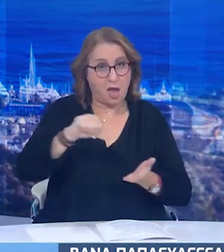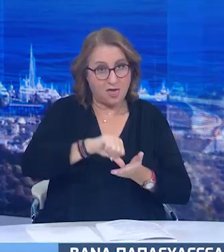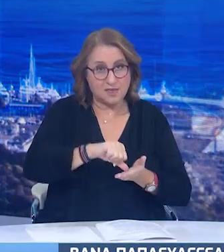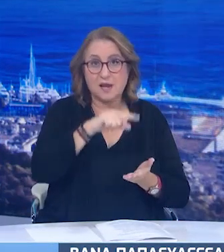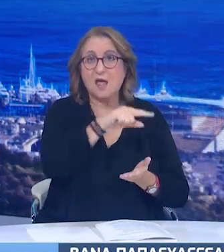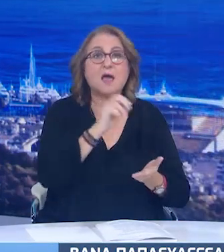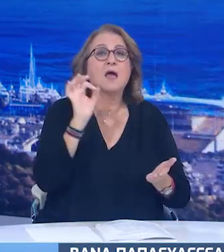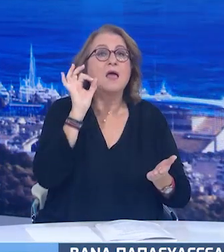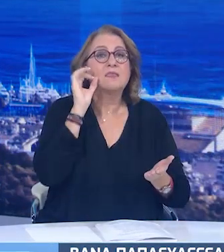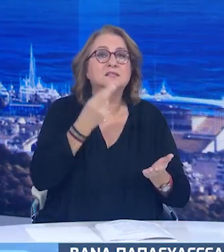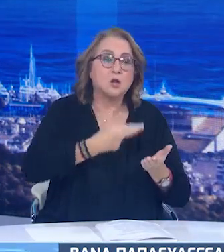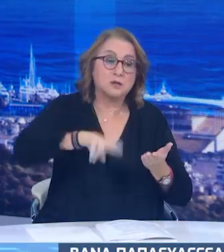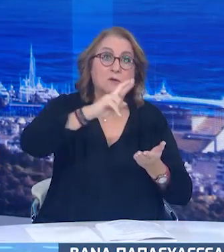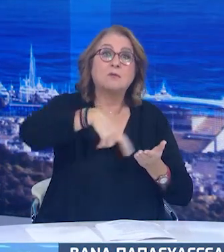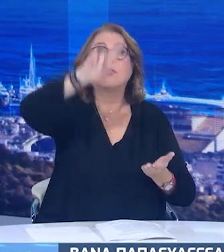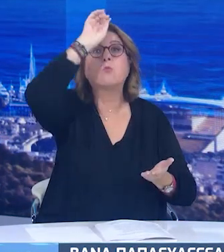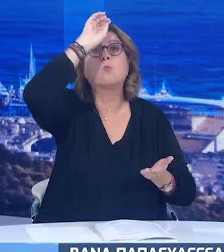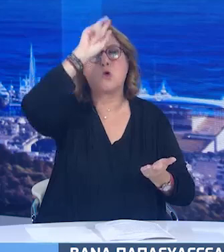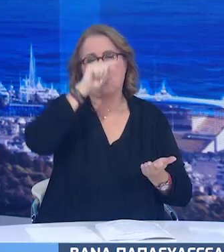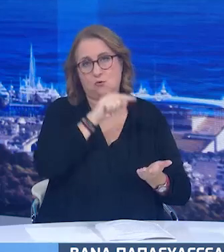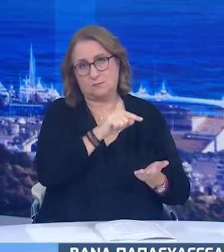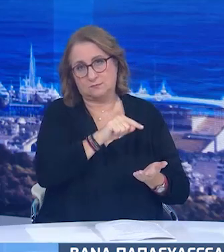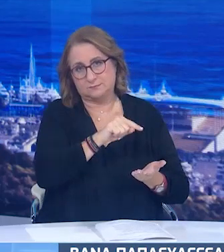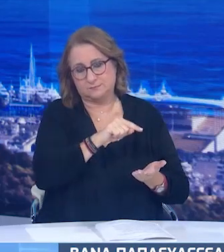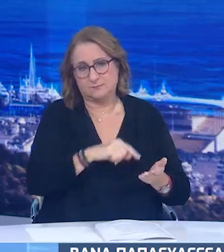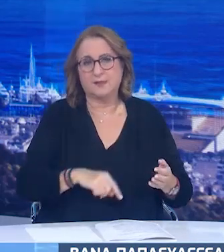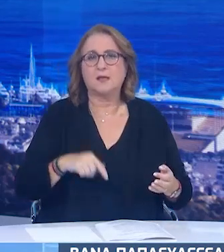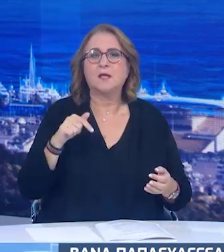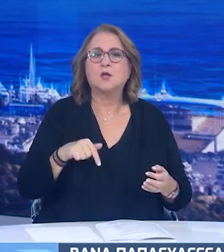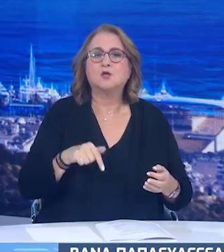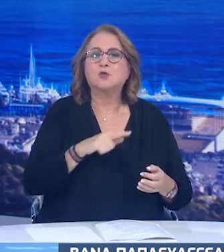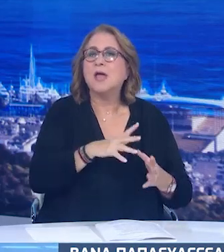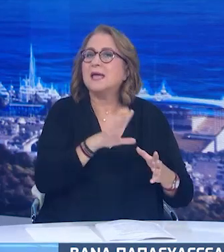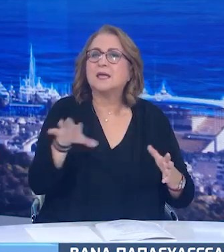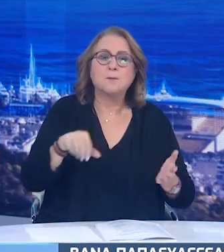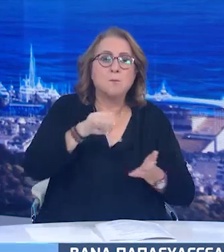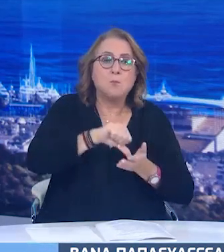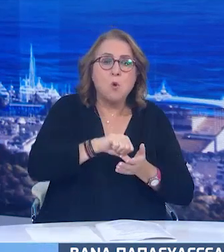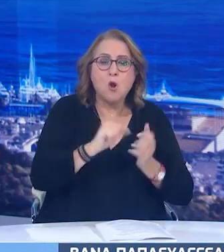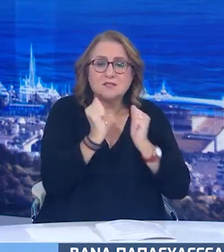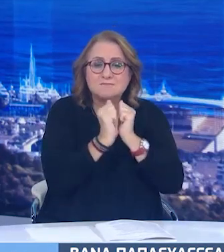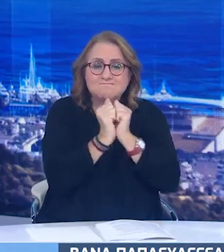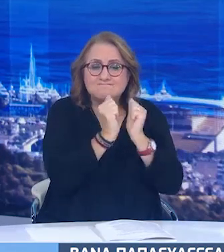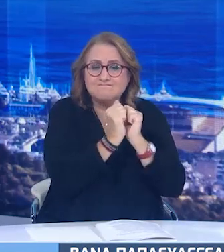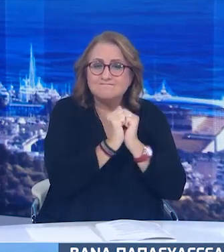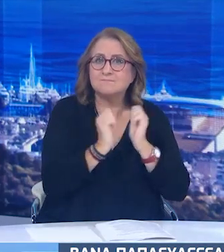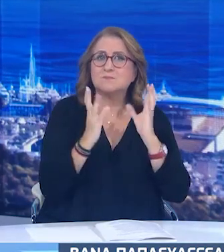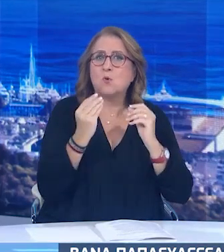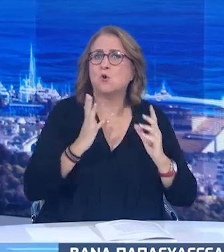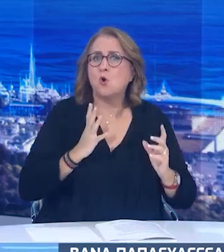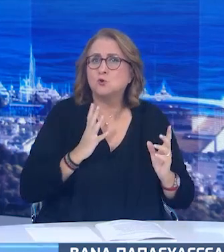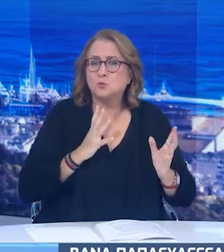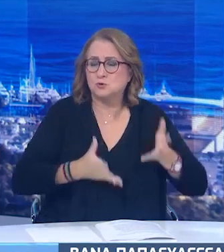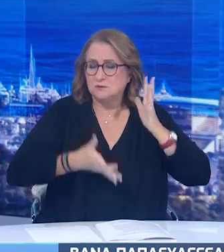των νέων κρουσμάτων σε όλη τη Βόρεια Ελλάδα, σε μια περιοχή που περιλαμβάνει πυκνοκατοικημένες μεγάλου πόλεις με χαμηλή εμβολιαστική κάλυψη,